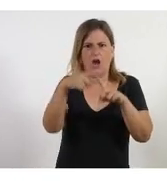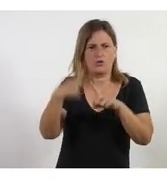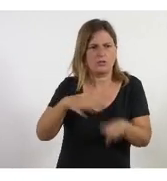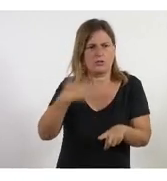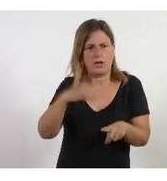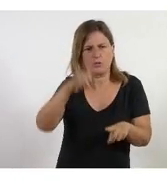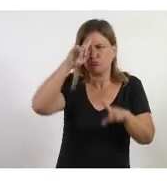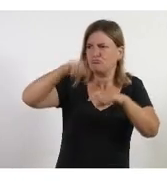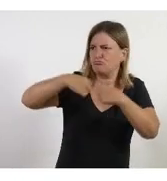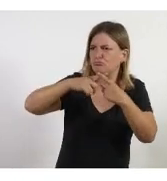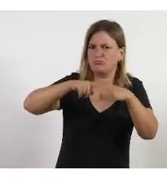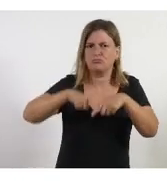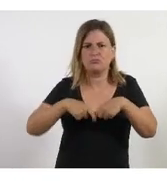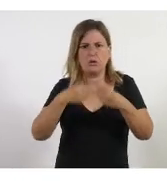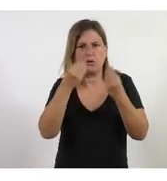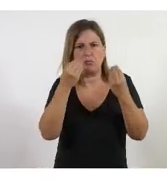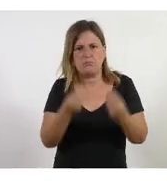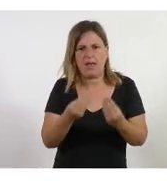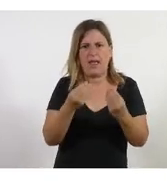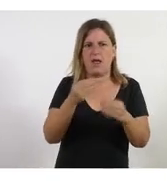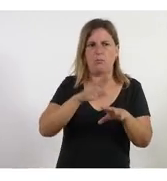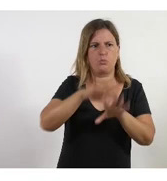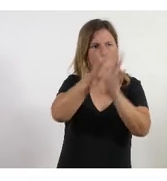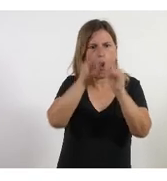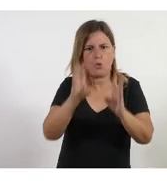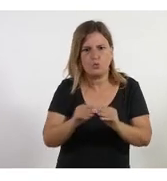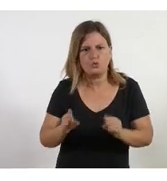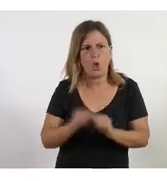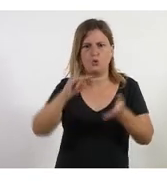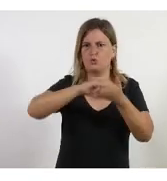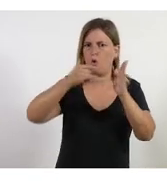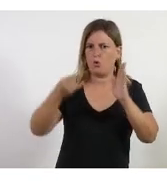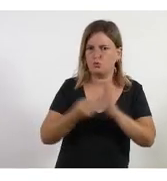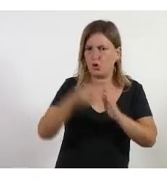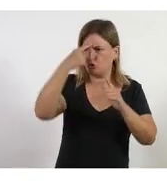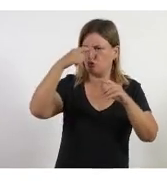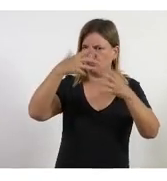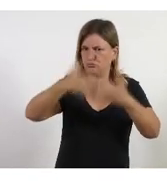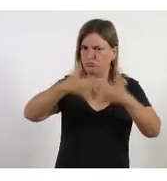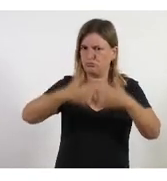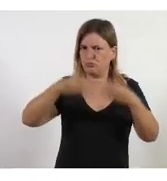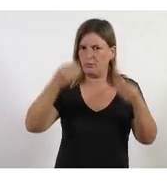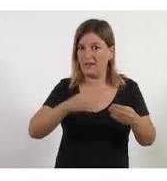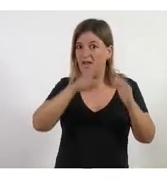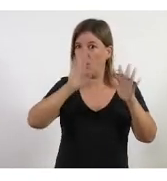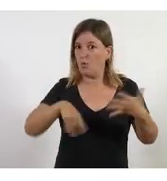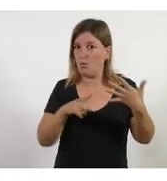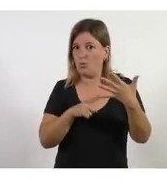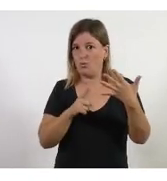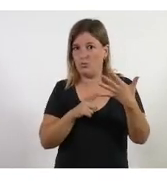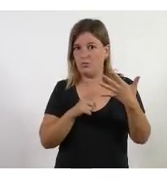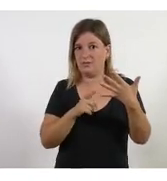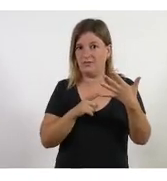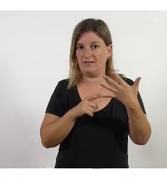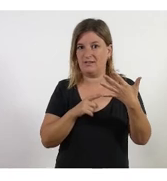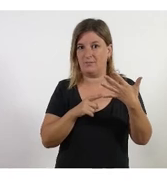discernir i de tenir i d'arribar a conclusions i solucions potents per a nosaltres. I les darreres, les que estan a dalt